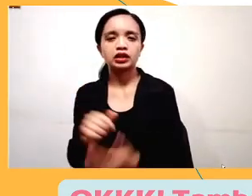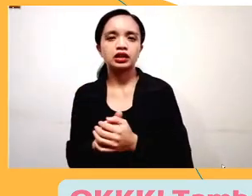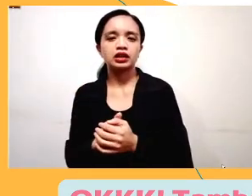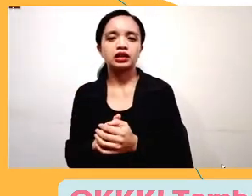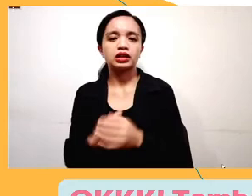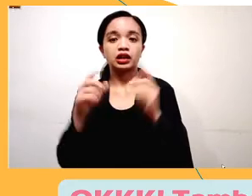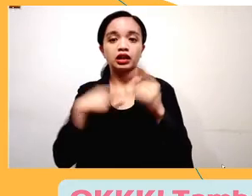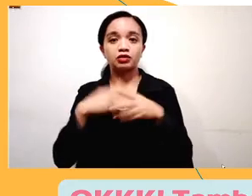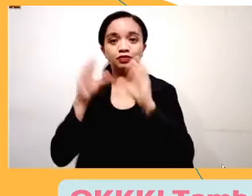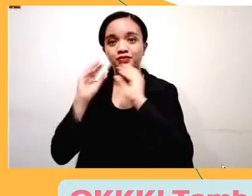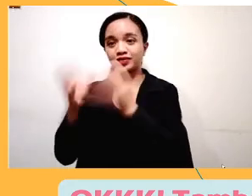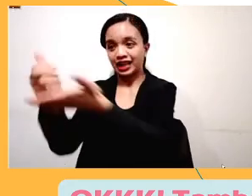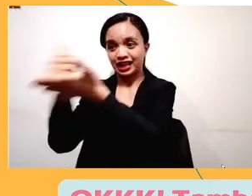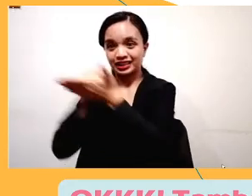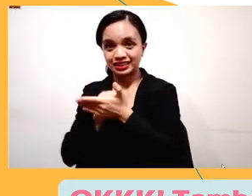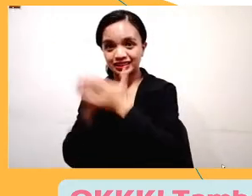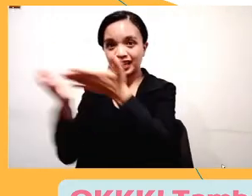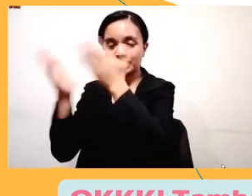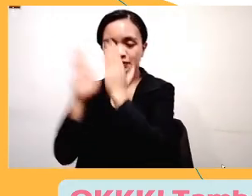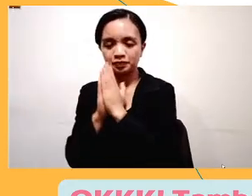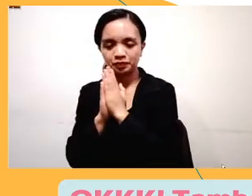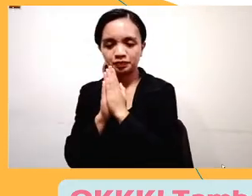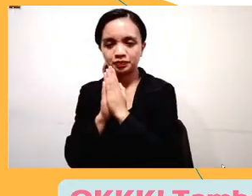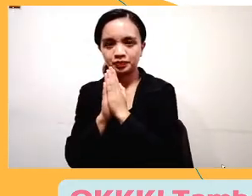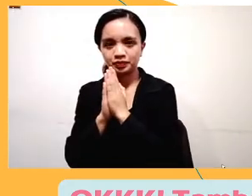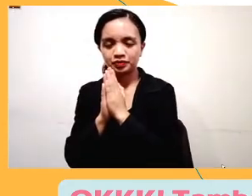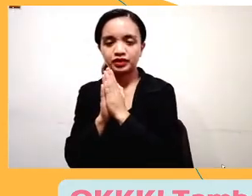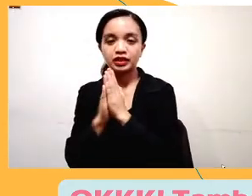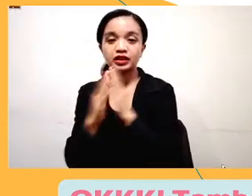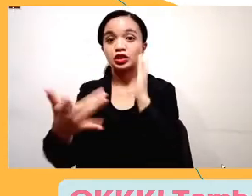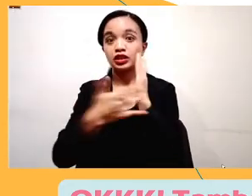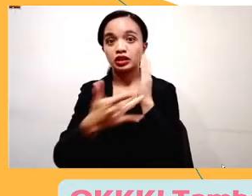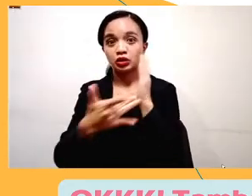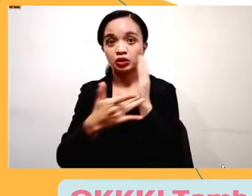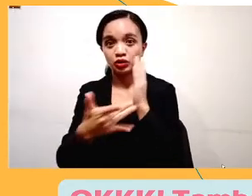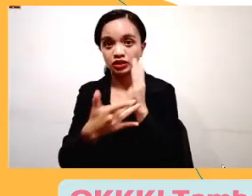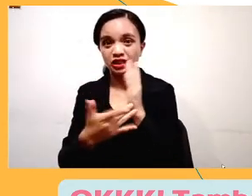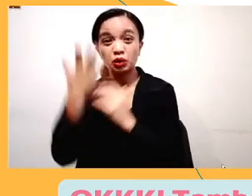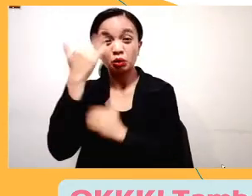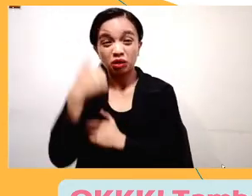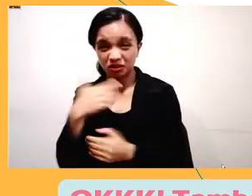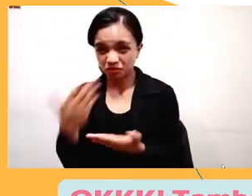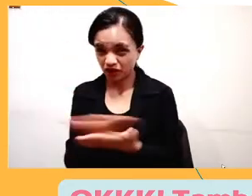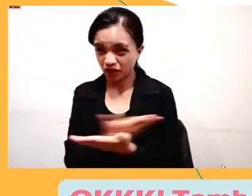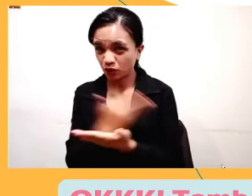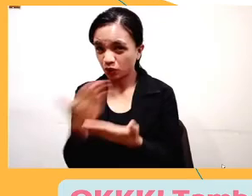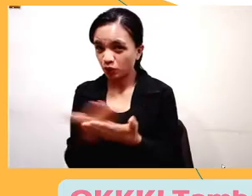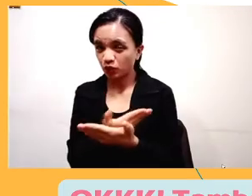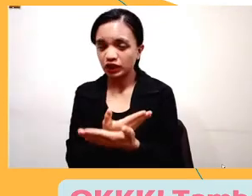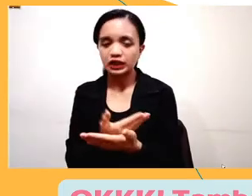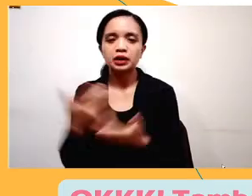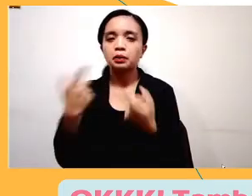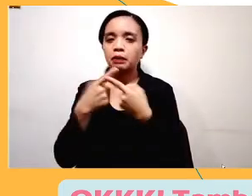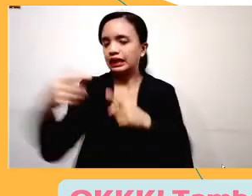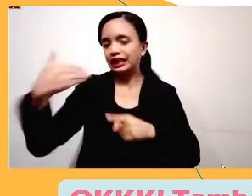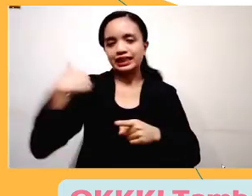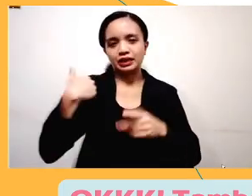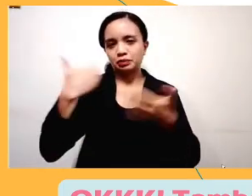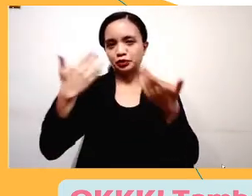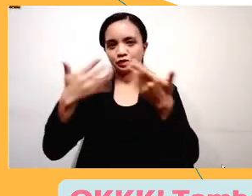doon sa mga technologies kasi bago eh. So hindi siya nagtatapos.